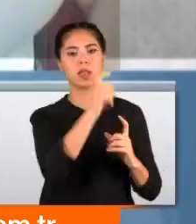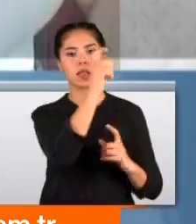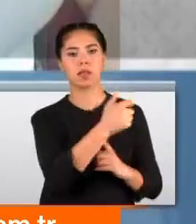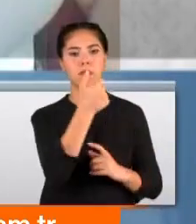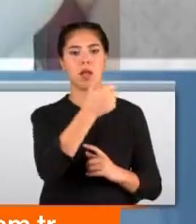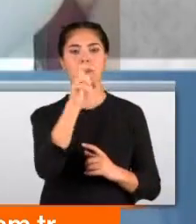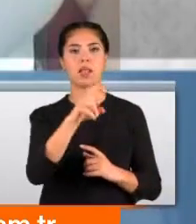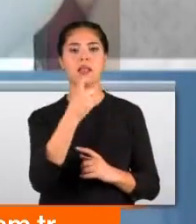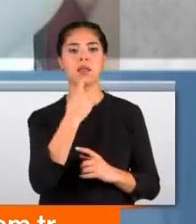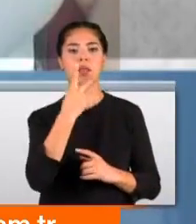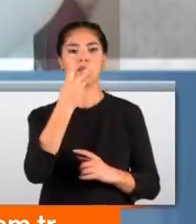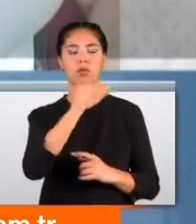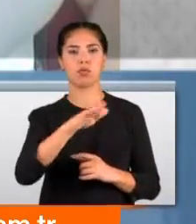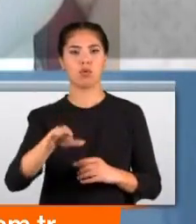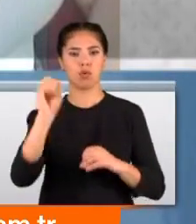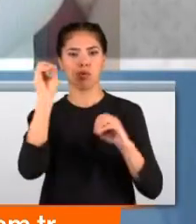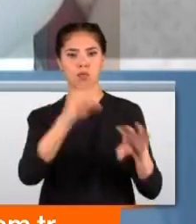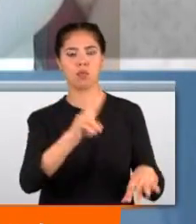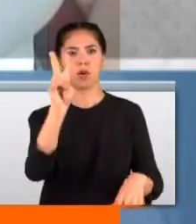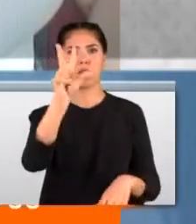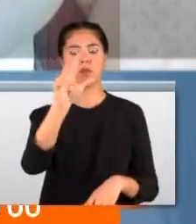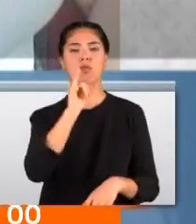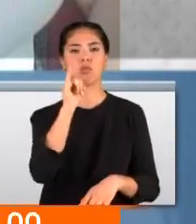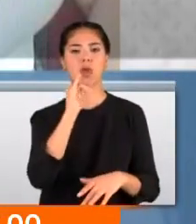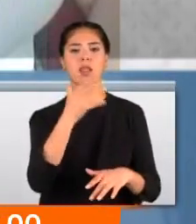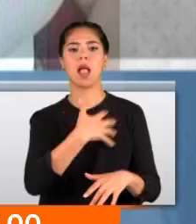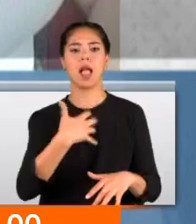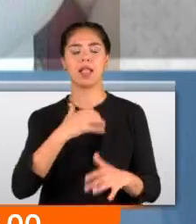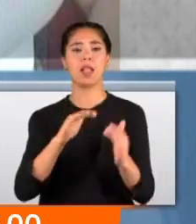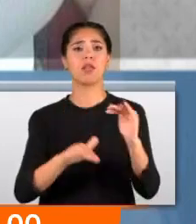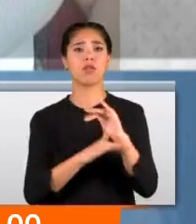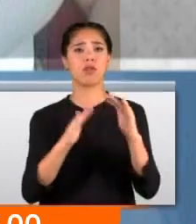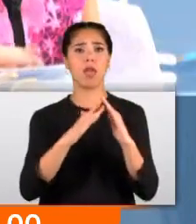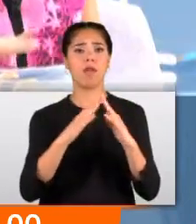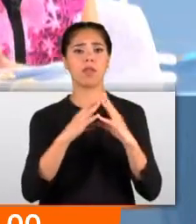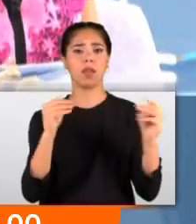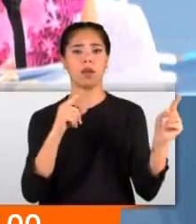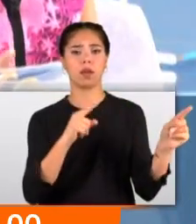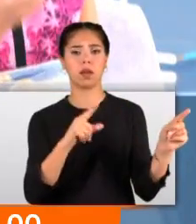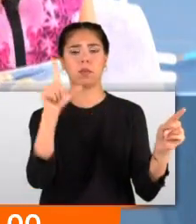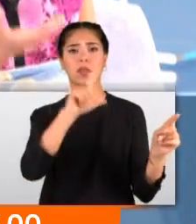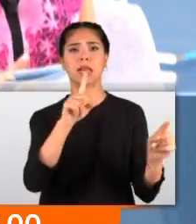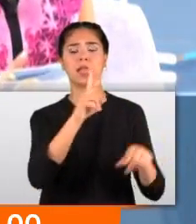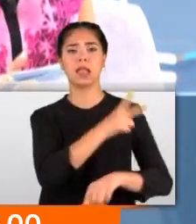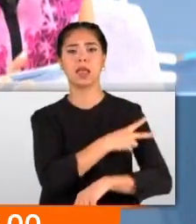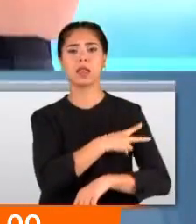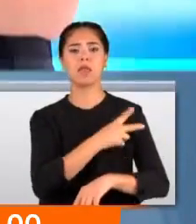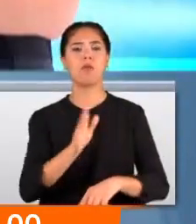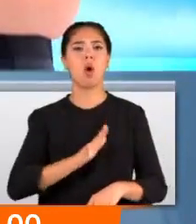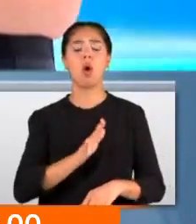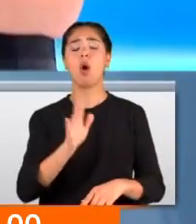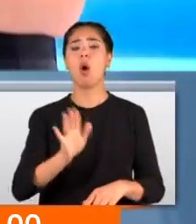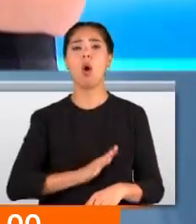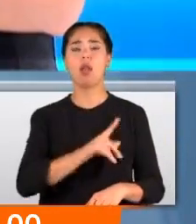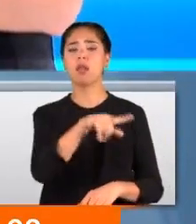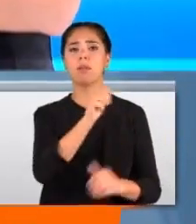6 ve 8 yaşlarındaki iki çocuğunu bırakıp o da 23 Ağustos'ta annesiyle yaşadığı Sakarya'daki evinden kaybolmuş. Lise 2. sınıf öğrencisinin senin yanında ne işi var ya?